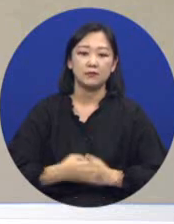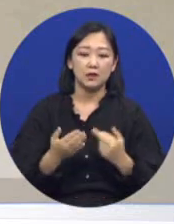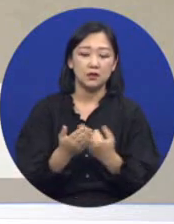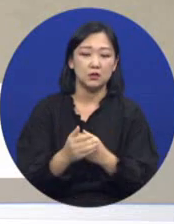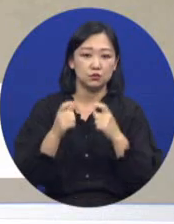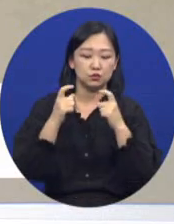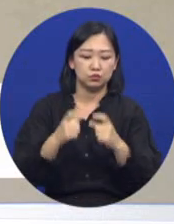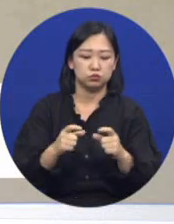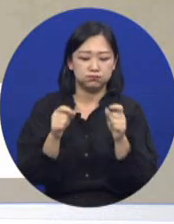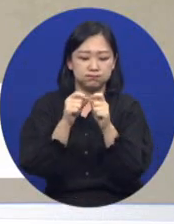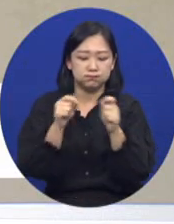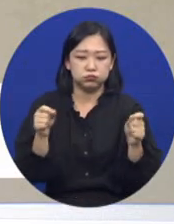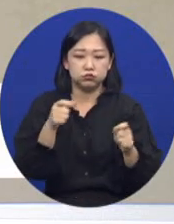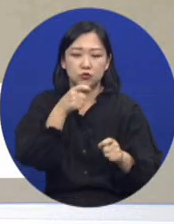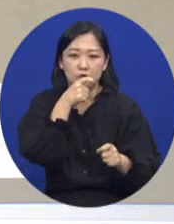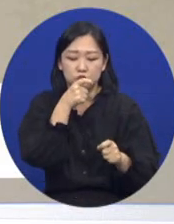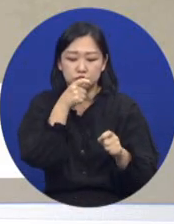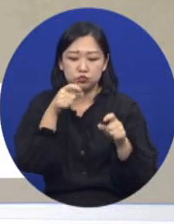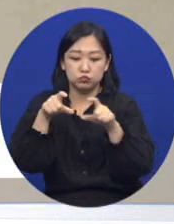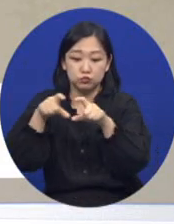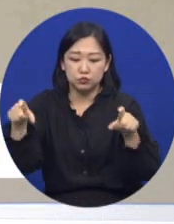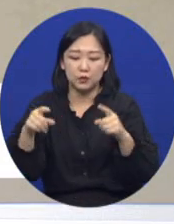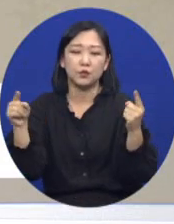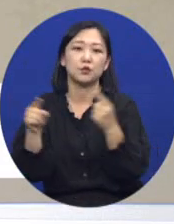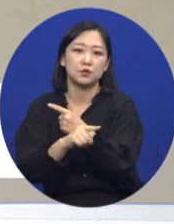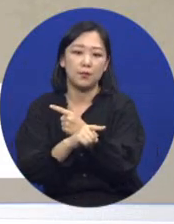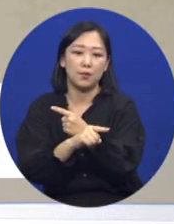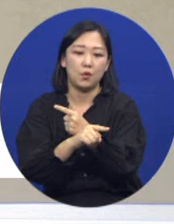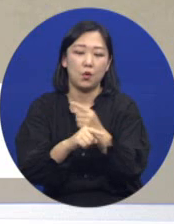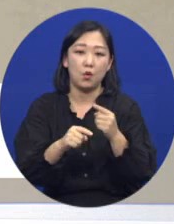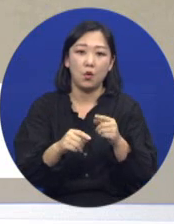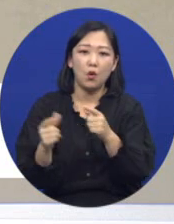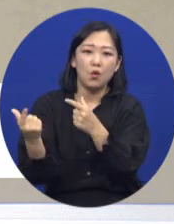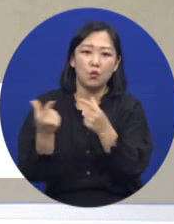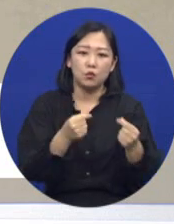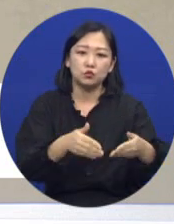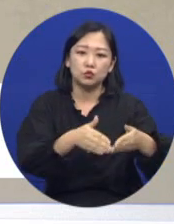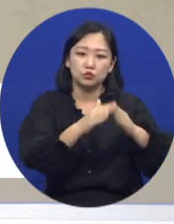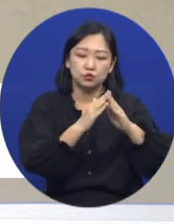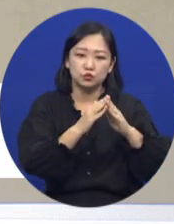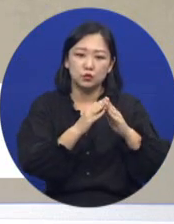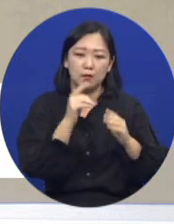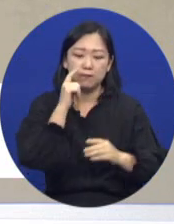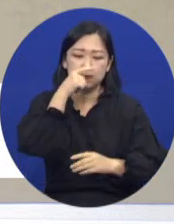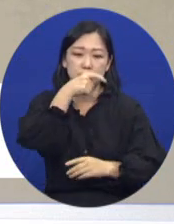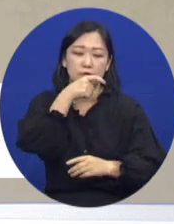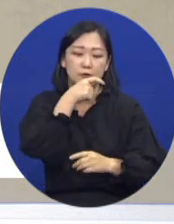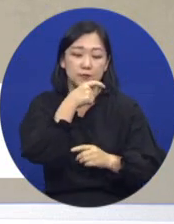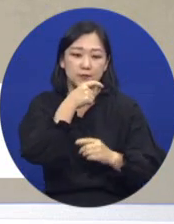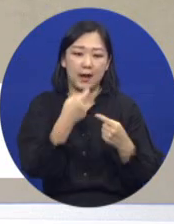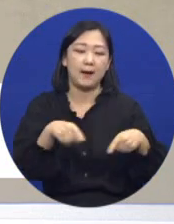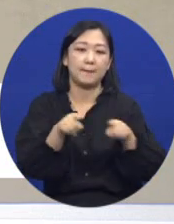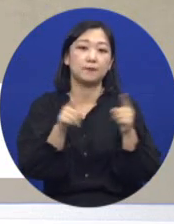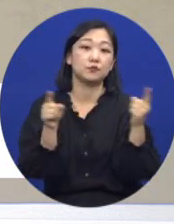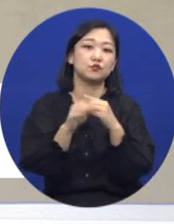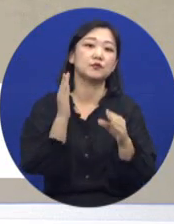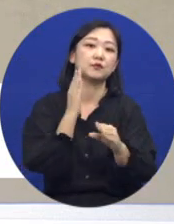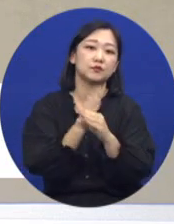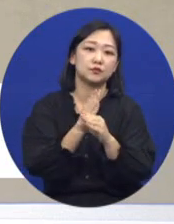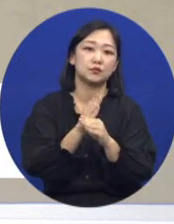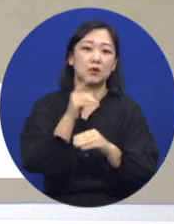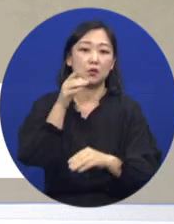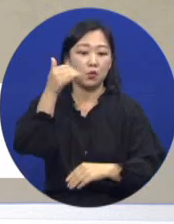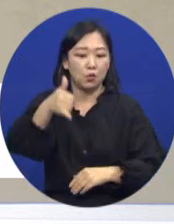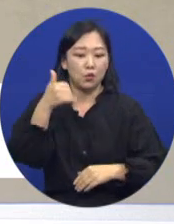제주도가 오래된 하수관을 교체하면서 공동주택의 오수관까지 함께 교체를 해주고 있는데요. 이런